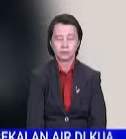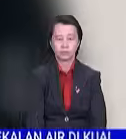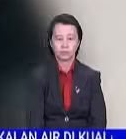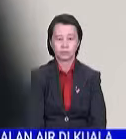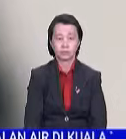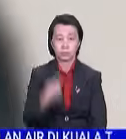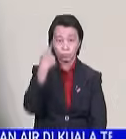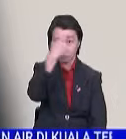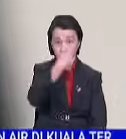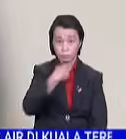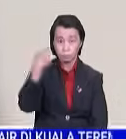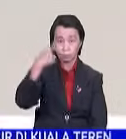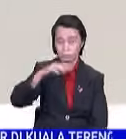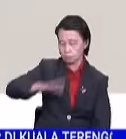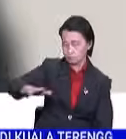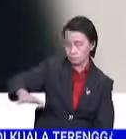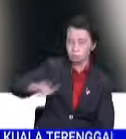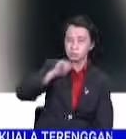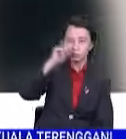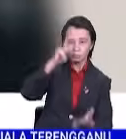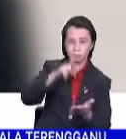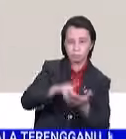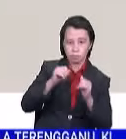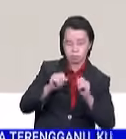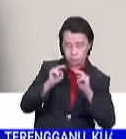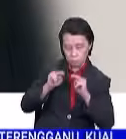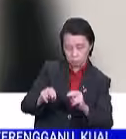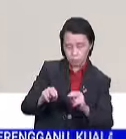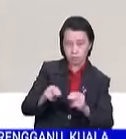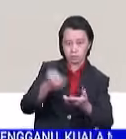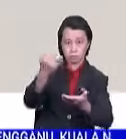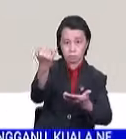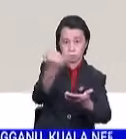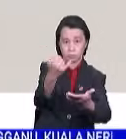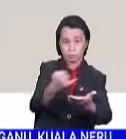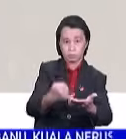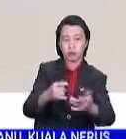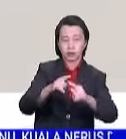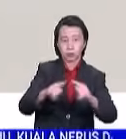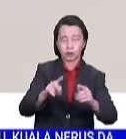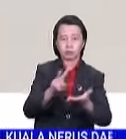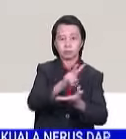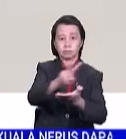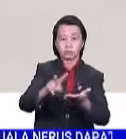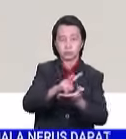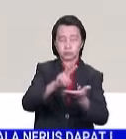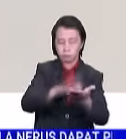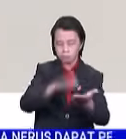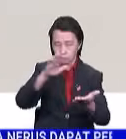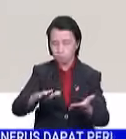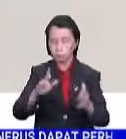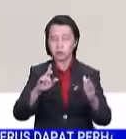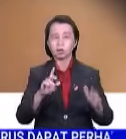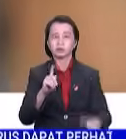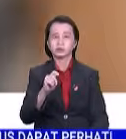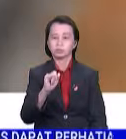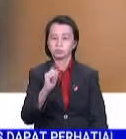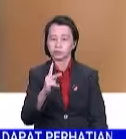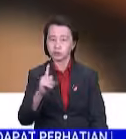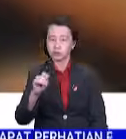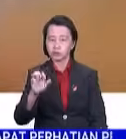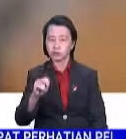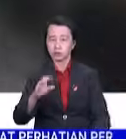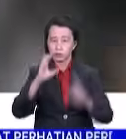wajah seorang kanak-kanak tidak dikenali dapat dilihat dalam sebuah lukisan namun video di aplikasi tiktok ia memaparkan